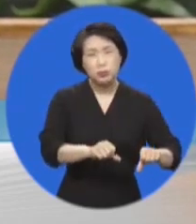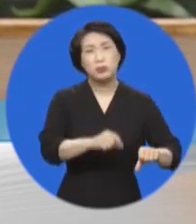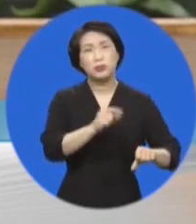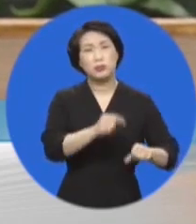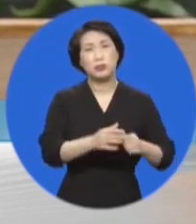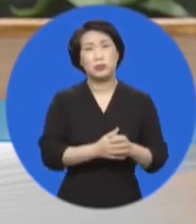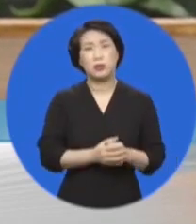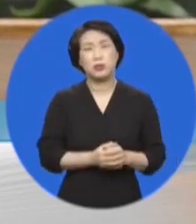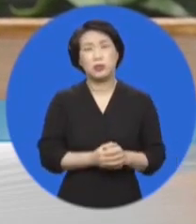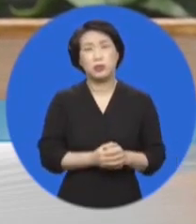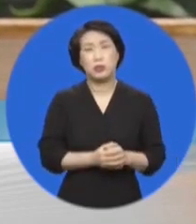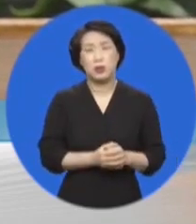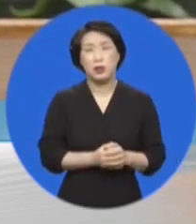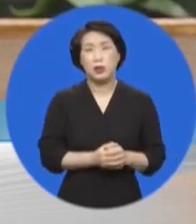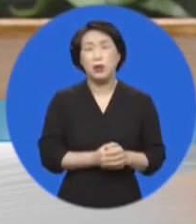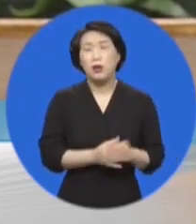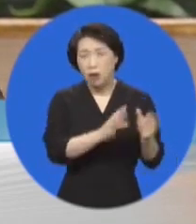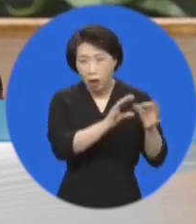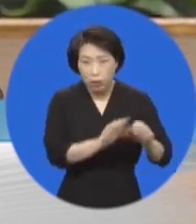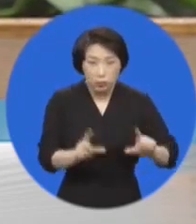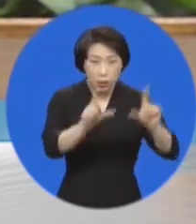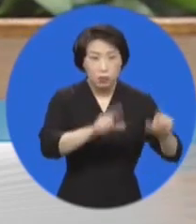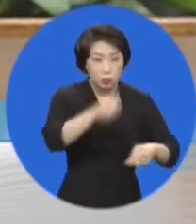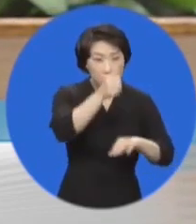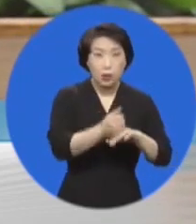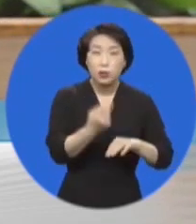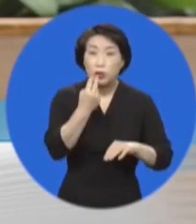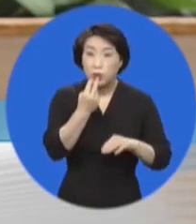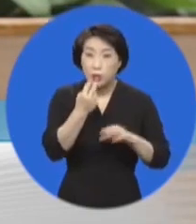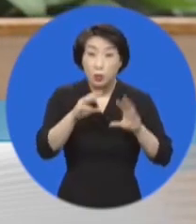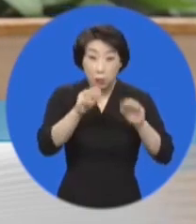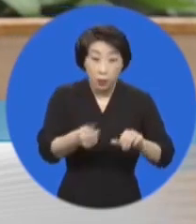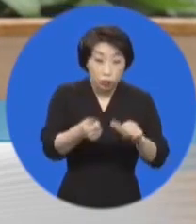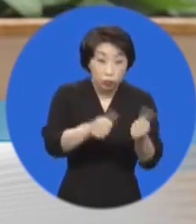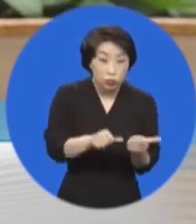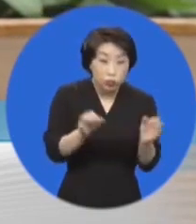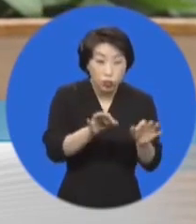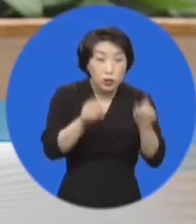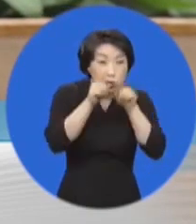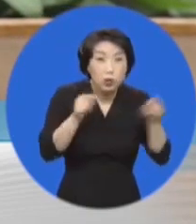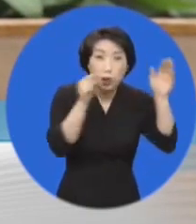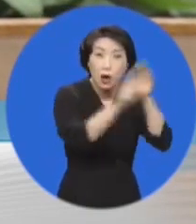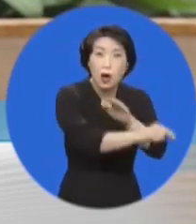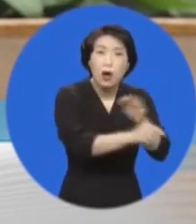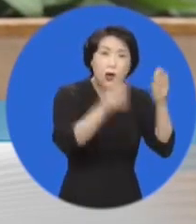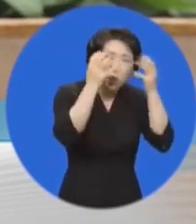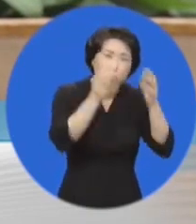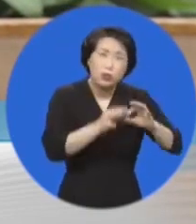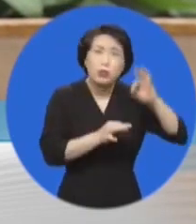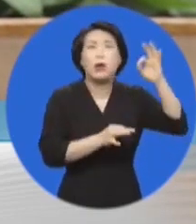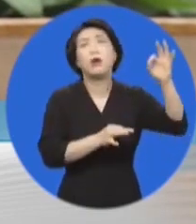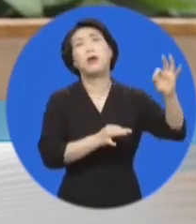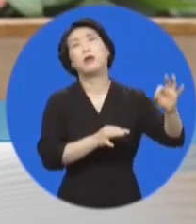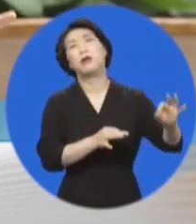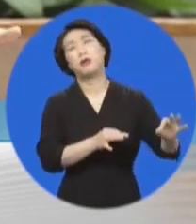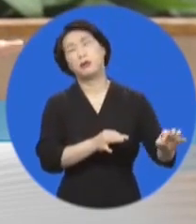아래서 살다 목숨이 끊어지면 그 순간에 지옥에 가서